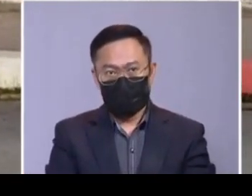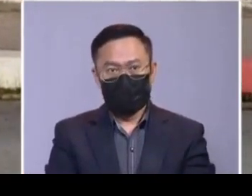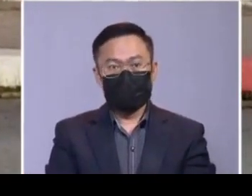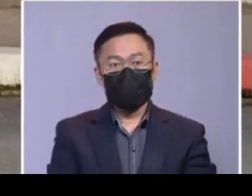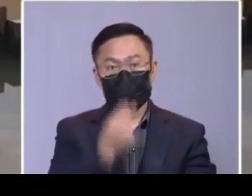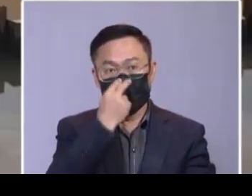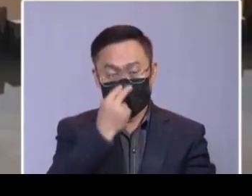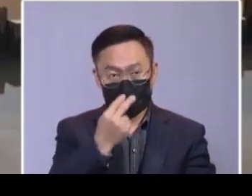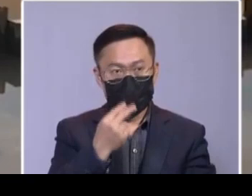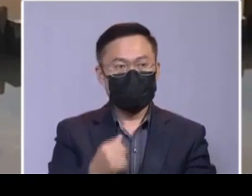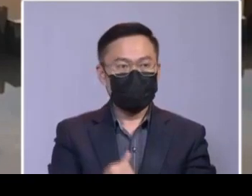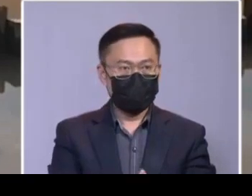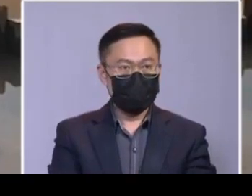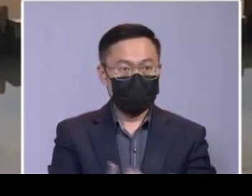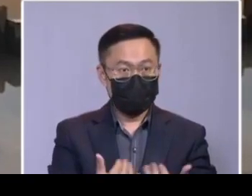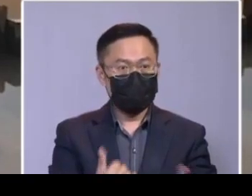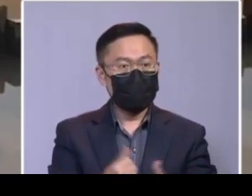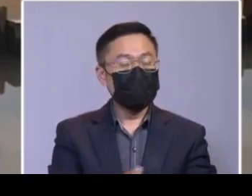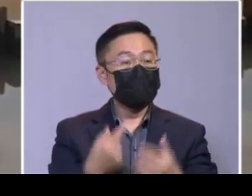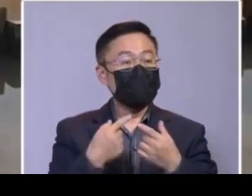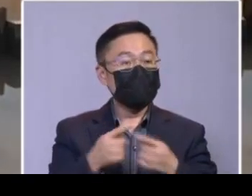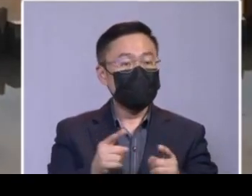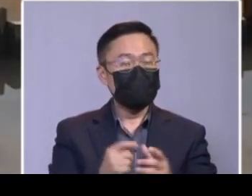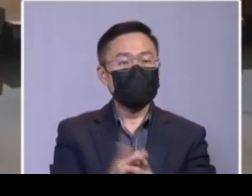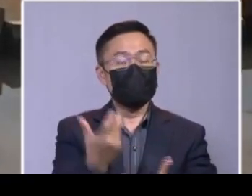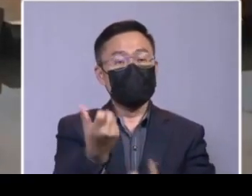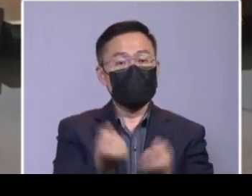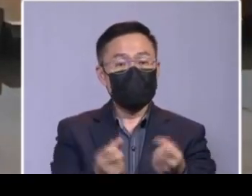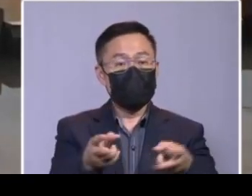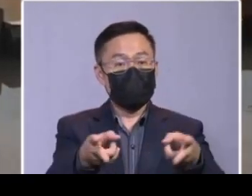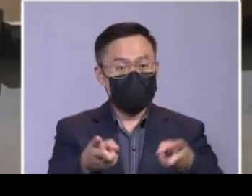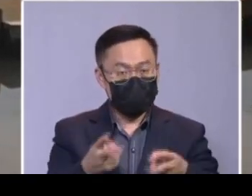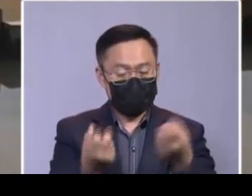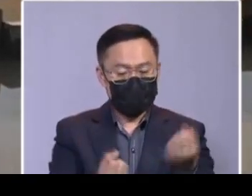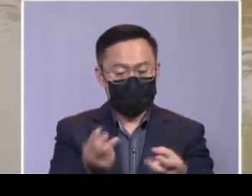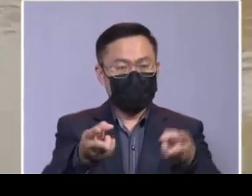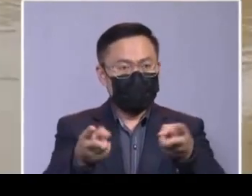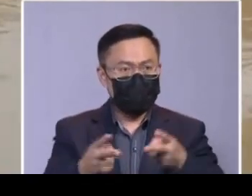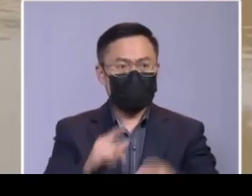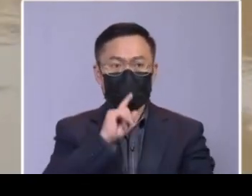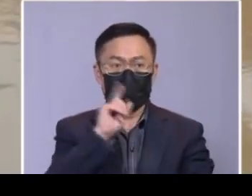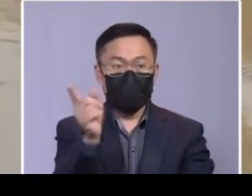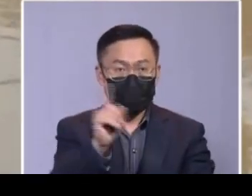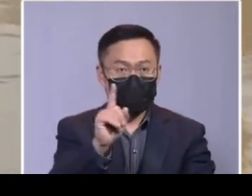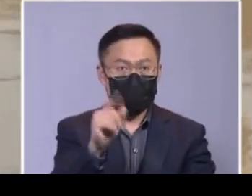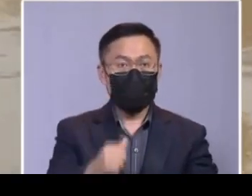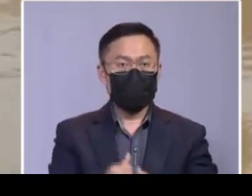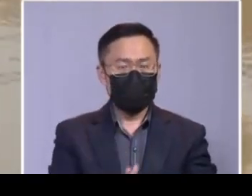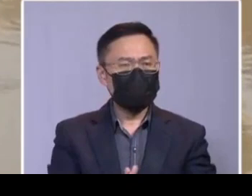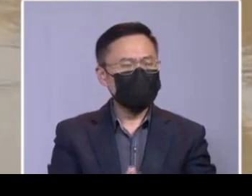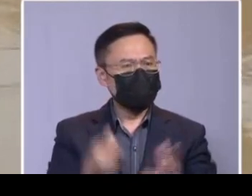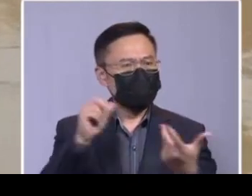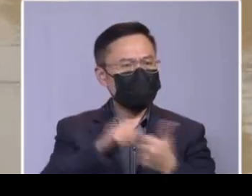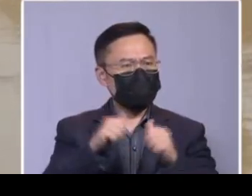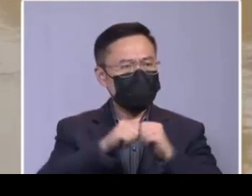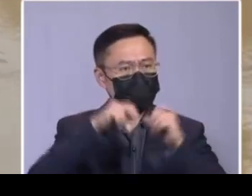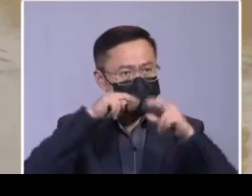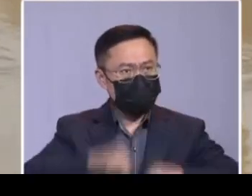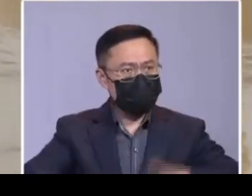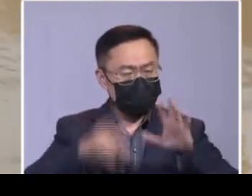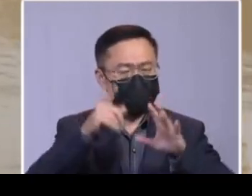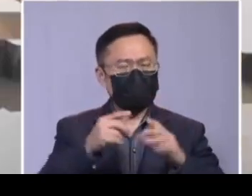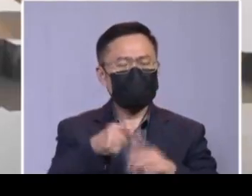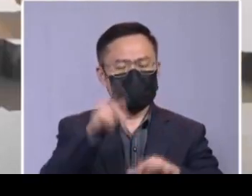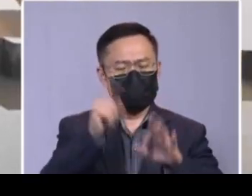สาเหตุนี้หรือเปล่านะฮะเพราะว่าก็มีผู้ประกอบการรถรับจ้างที่อยู่บริเวณสะพานคลองปากบางเขาก็บอกว่าสาเหตุเนี่ยที่มันท่วม